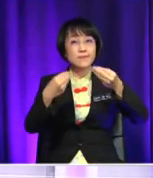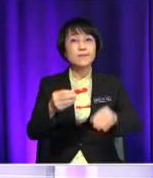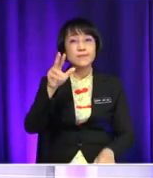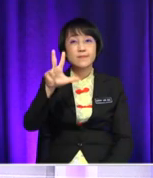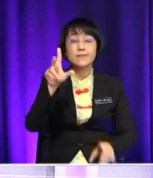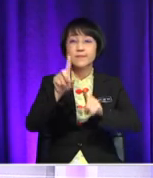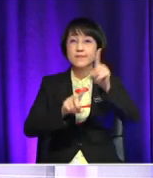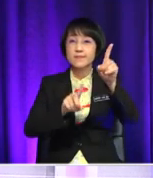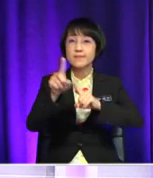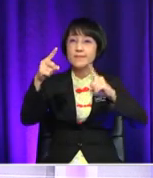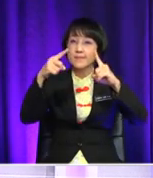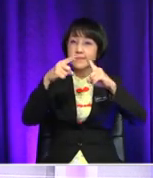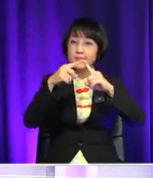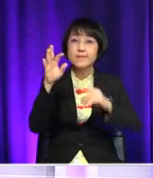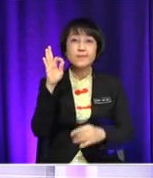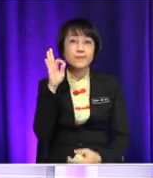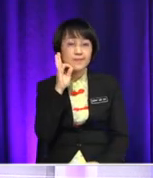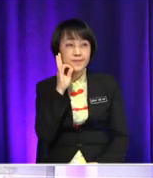kepada Fatin sendiri